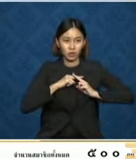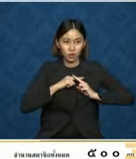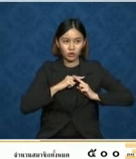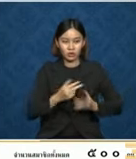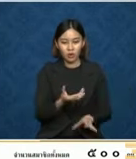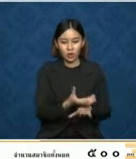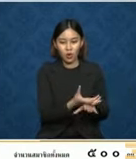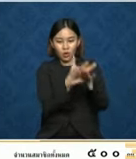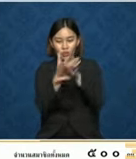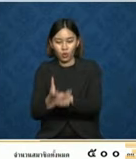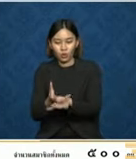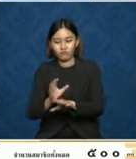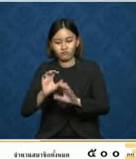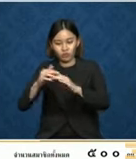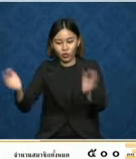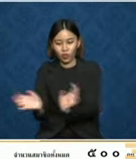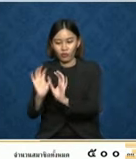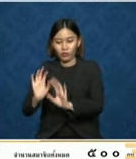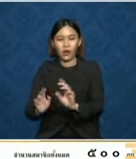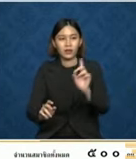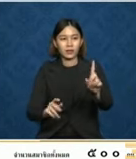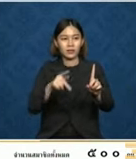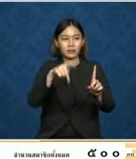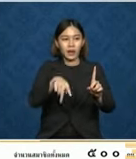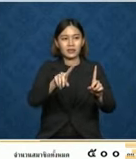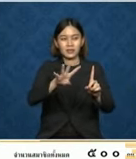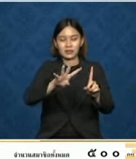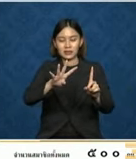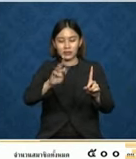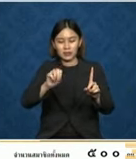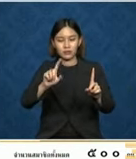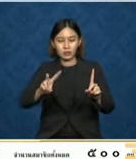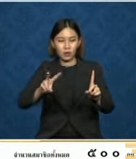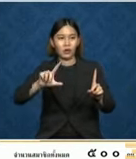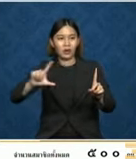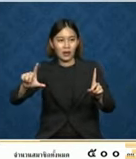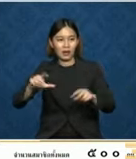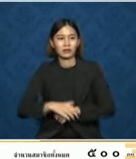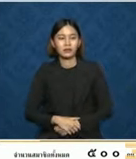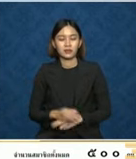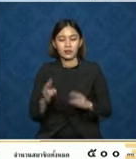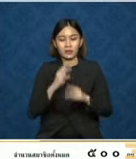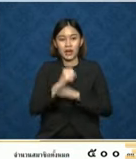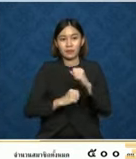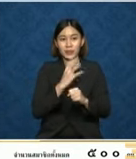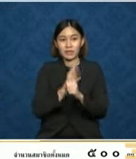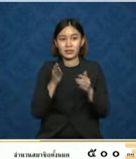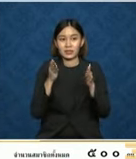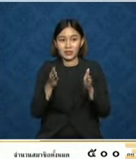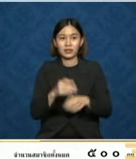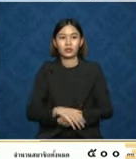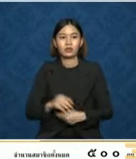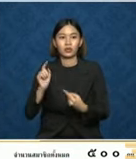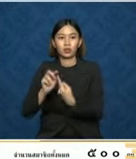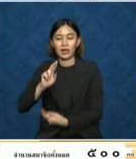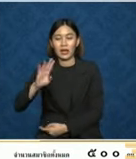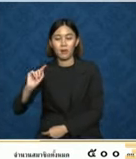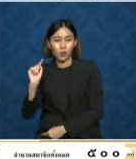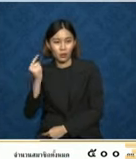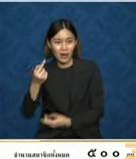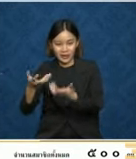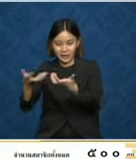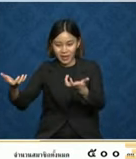กลบมีมูลค่ากว่า 1,042 ล้านบาทสัญญา4ปีอีกโครงการหนึ่งครับเป็นจ้างเหมาเอกชนขนถ่ายมูลฝอยระบบใหม่คั